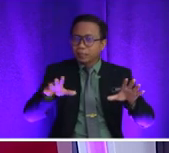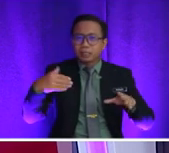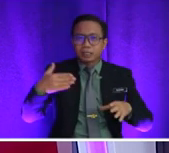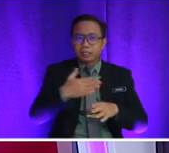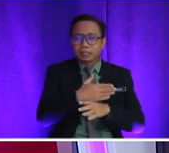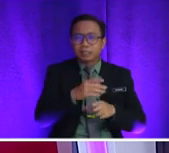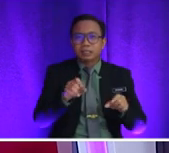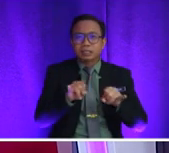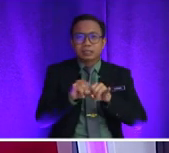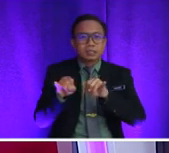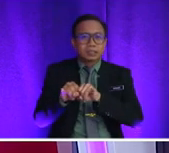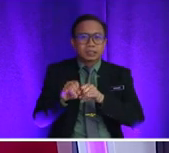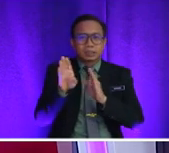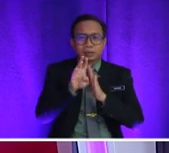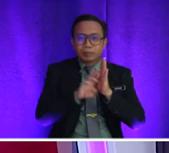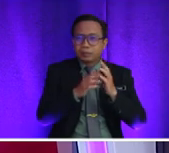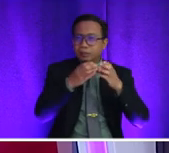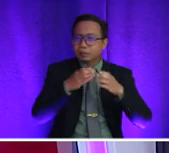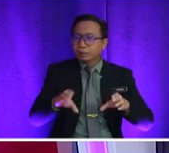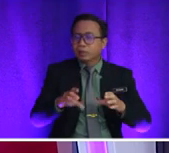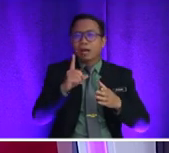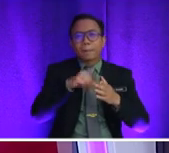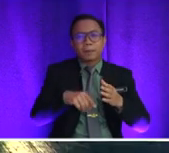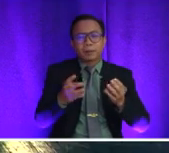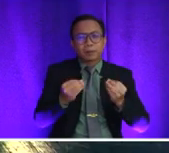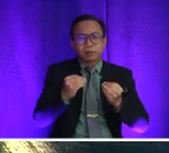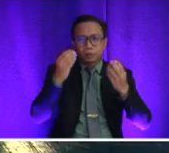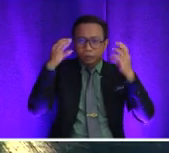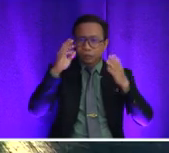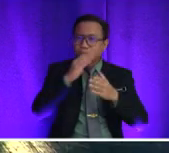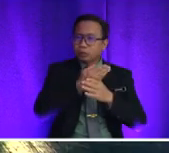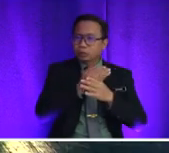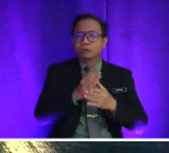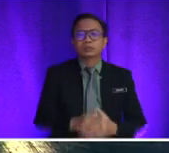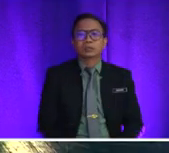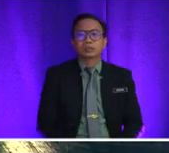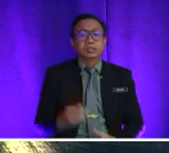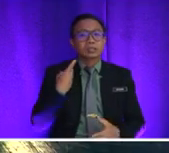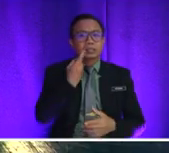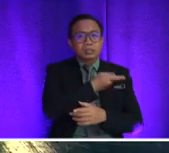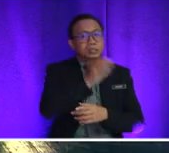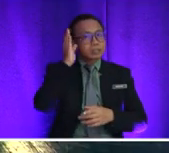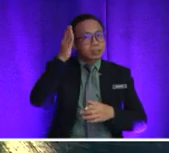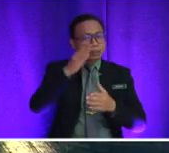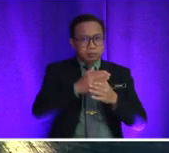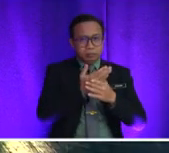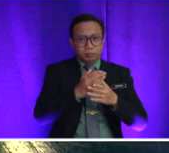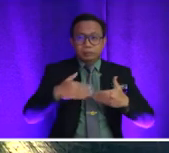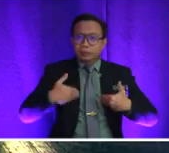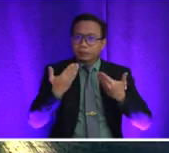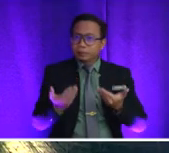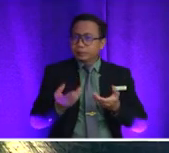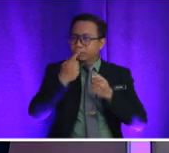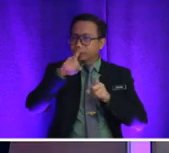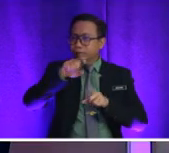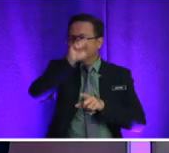jenis bertelur untuk saya akan coba untuk kali ini kita akan konsisten bagaimana kita hendak